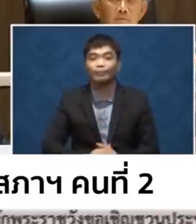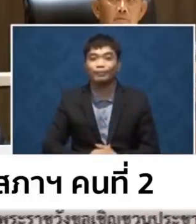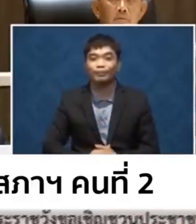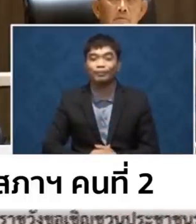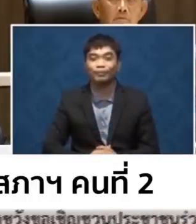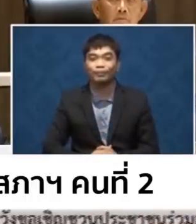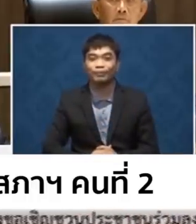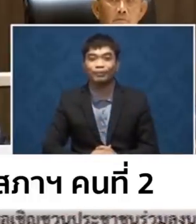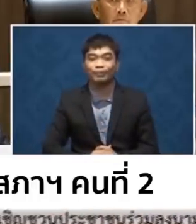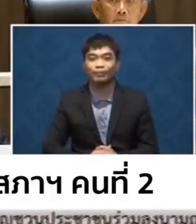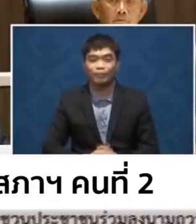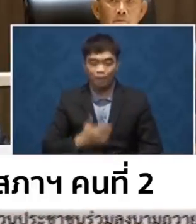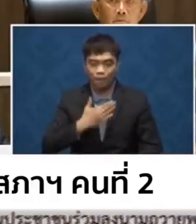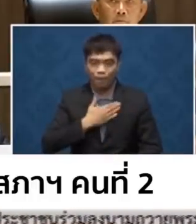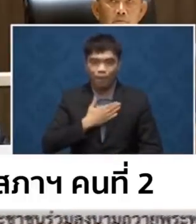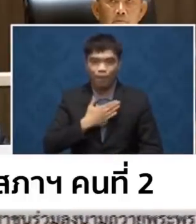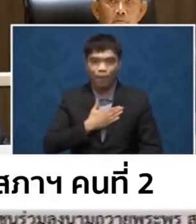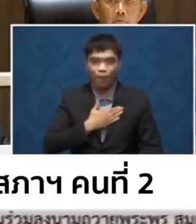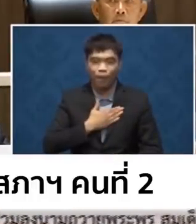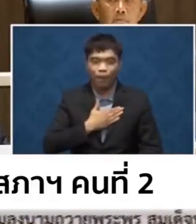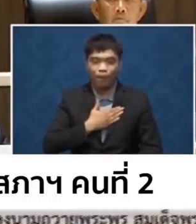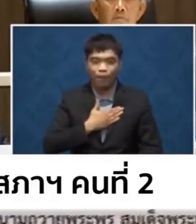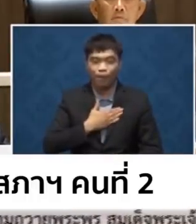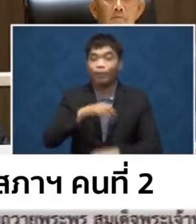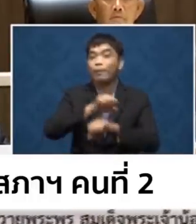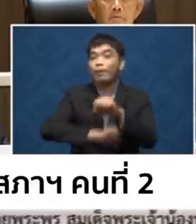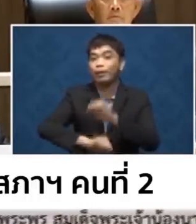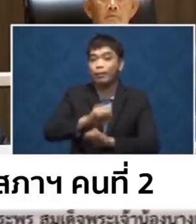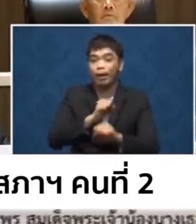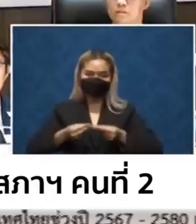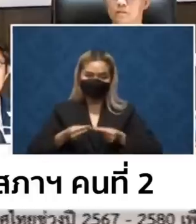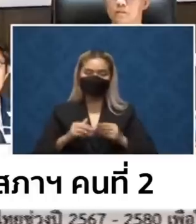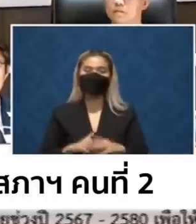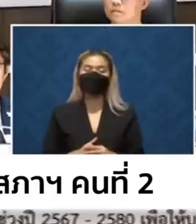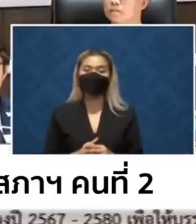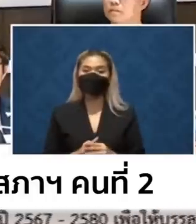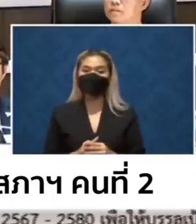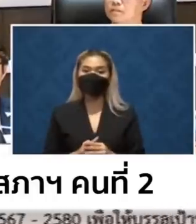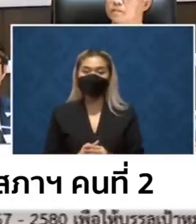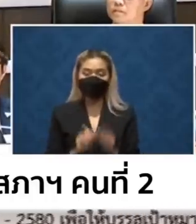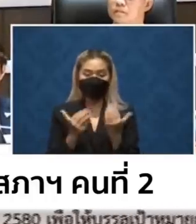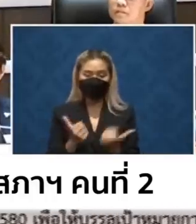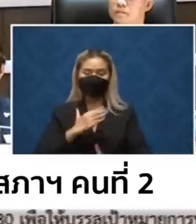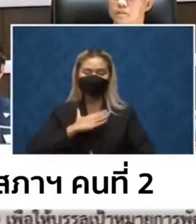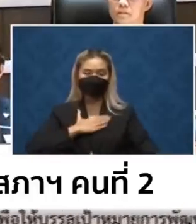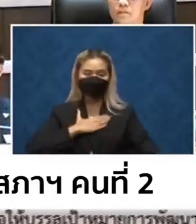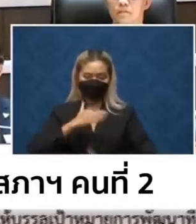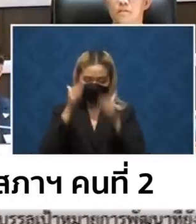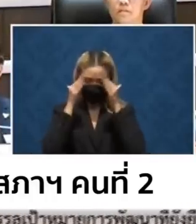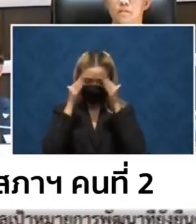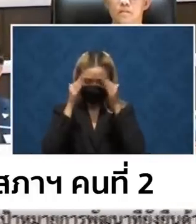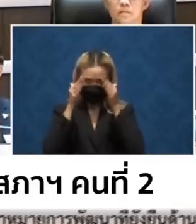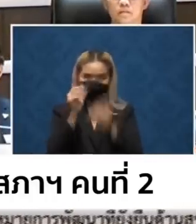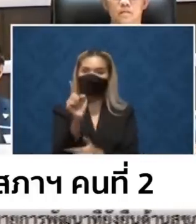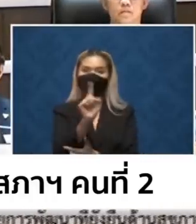ปฏิพัฒน์ด้วยทั้งคุณวิทยาด้วยแต่ว่าเราข้ามไปเร็วๆด้วยเวลานะคะก็ข้ามไปที่คุณพิเชษเลยทีนี้พอครบ3ตำแหน่งลงมติเลือกอะไรกันเสร็จเรียบร้